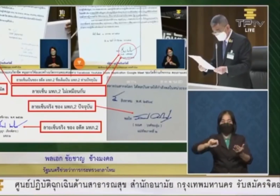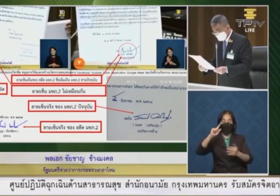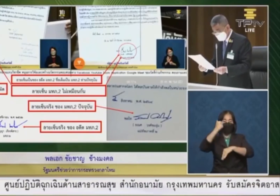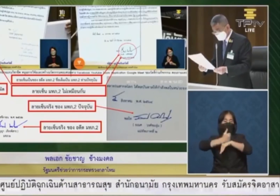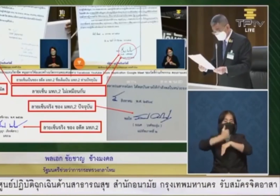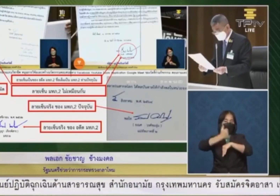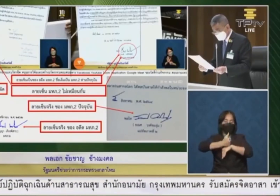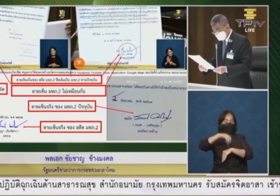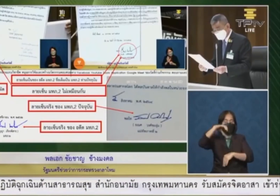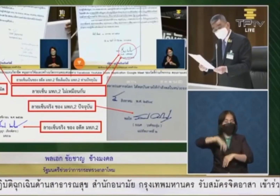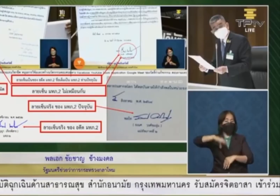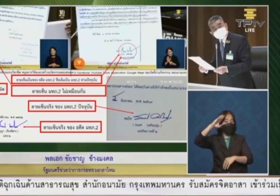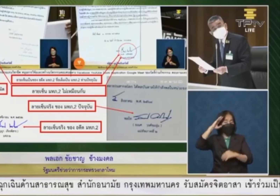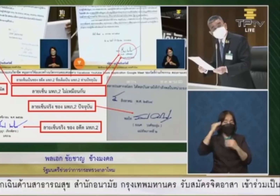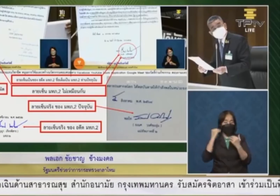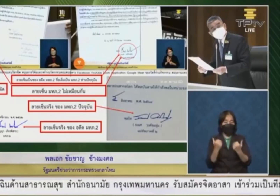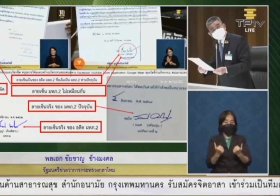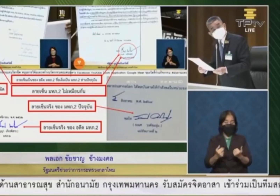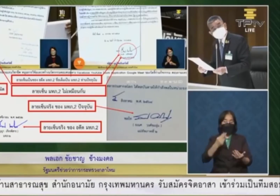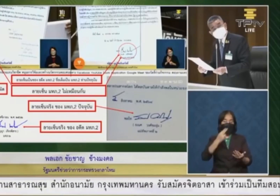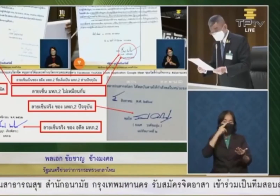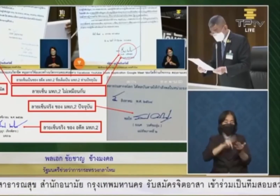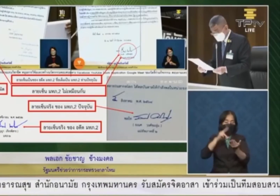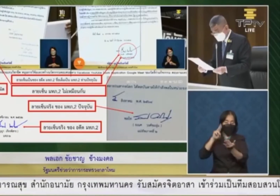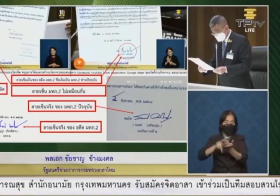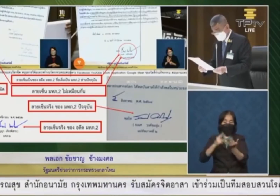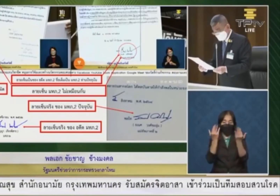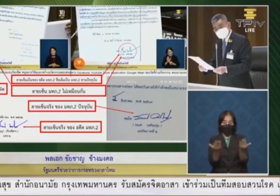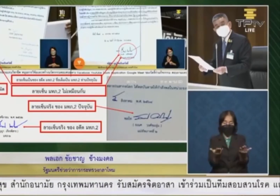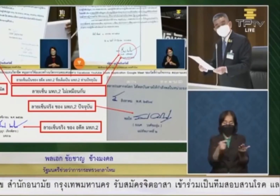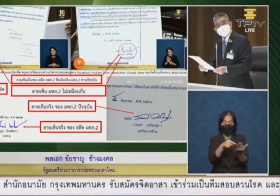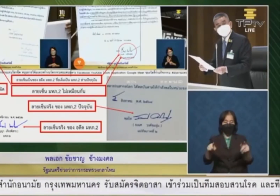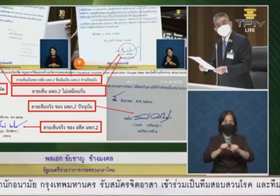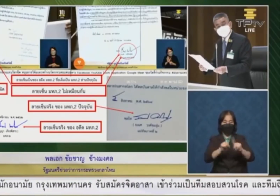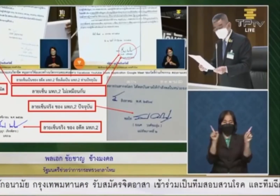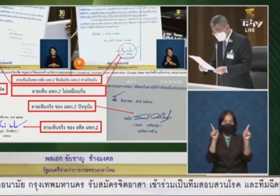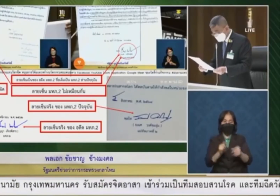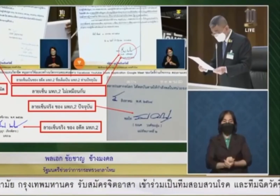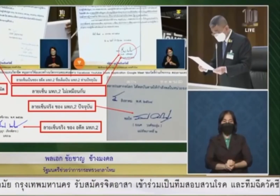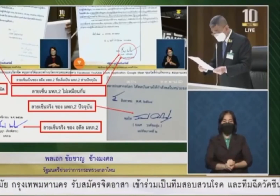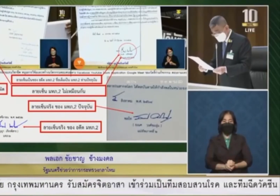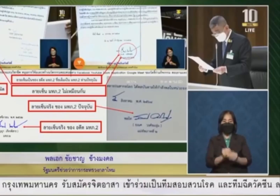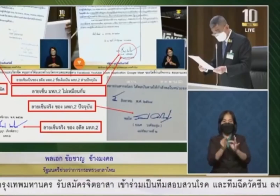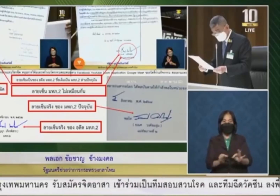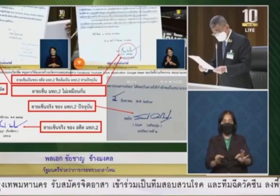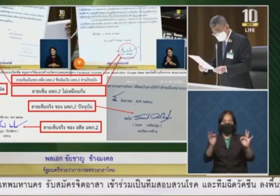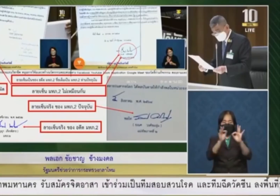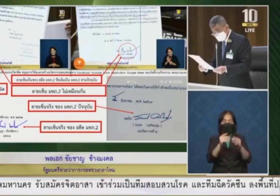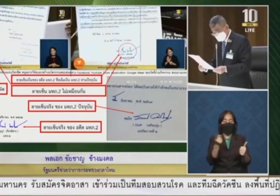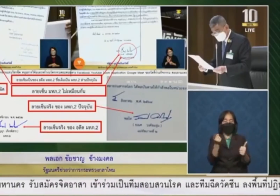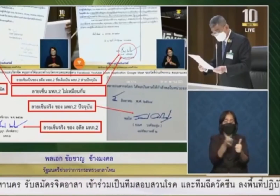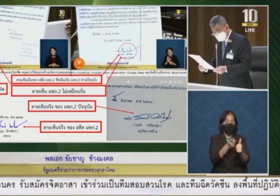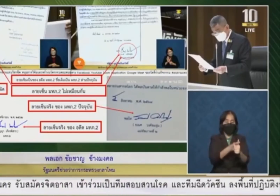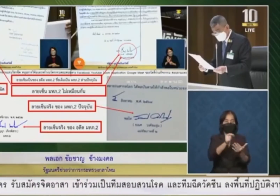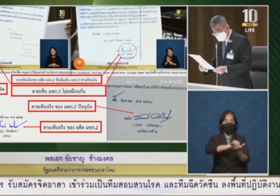สำคัญว่าคุณนัชชาเนี่ยได้เอกสารนี้มาจากไหน นั่นนะค่ะ แล้วก็เพราะในระหว่างการอภิปร